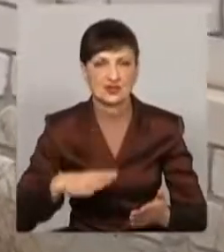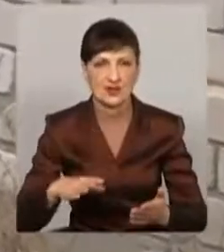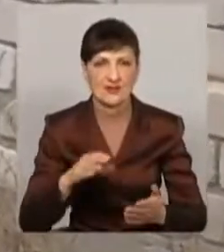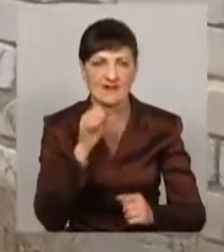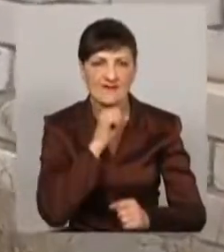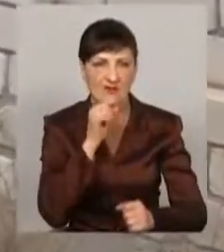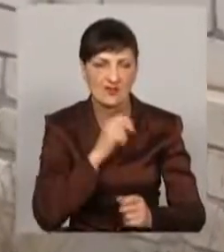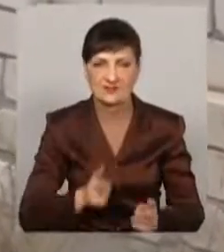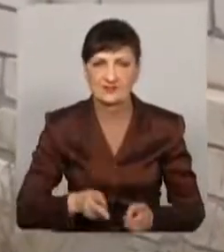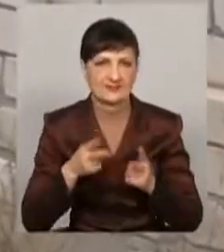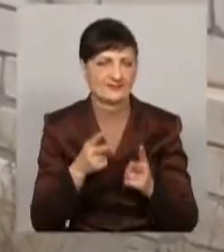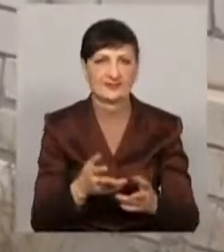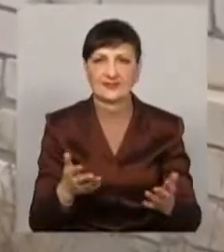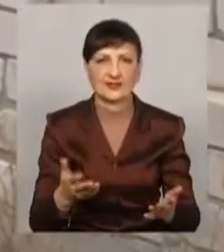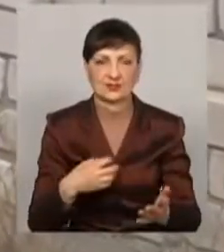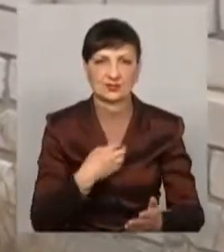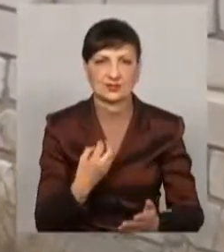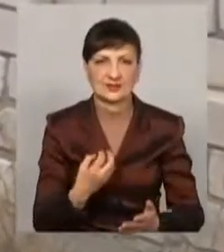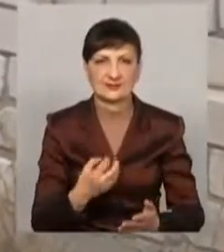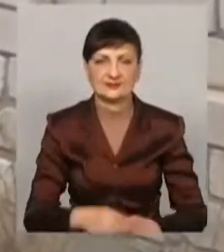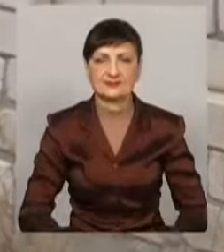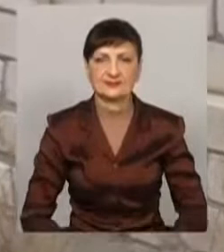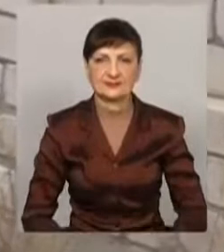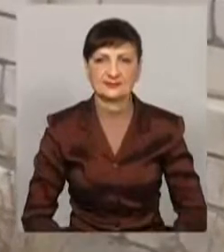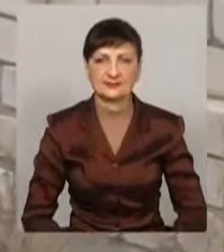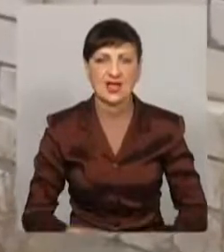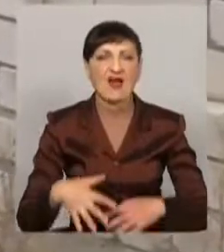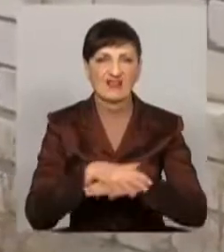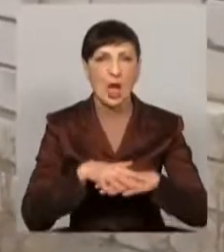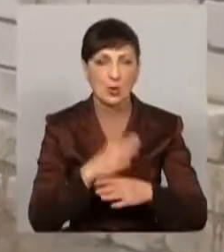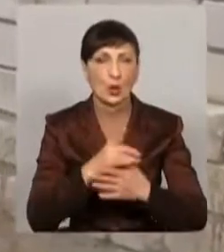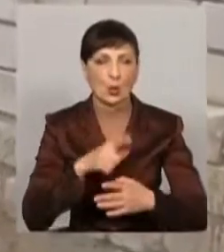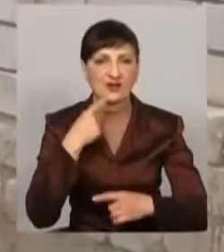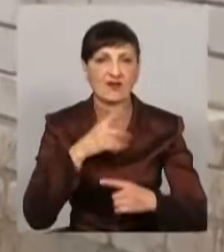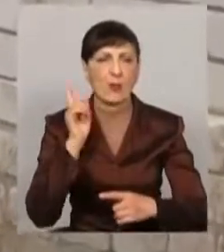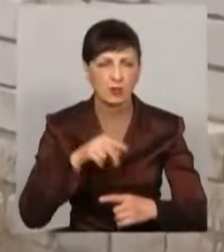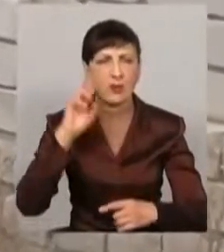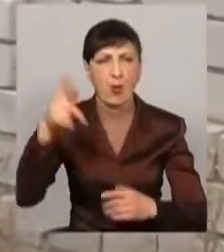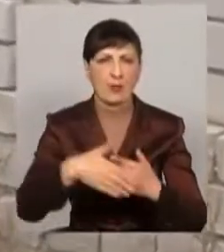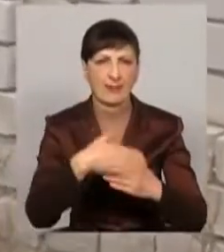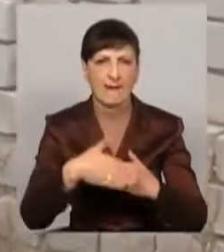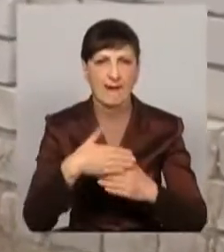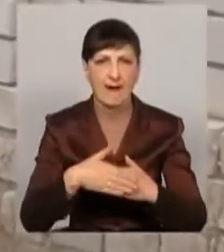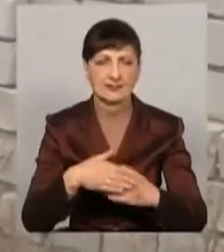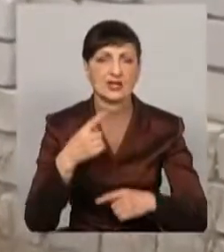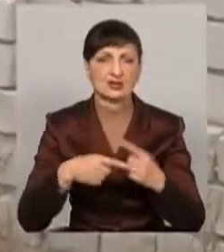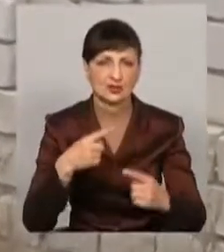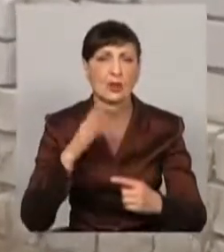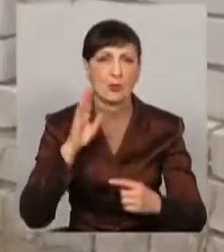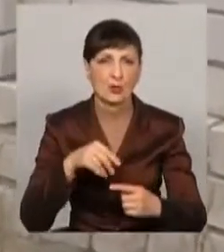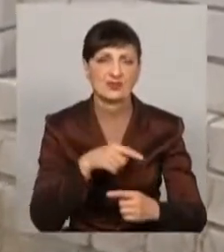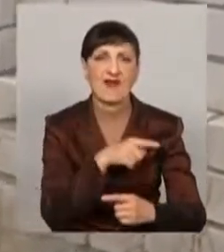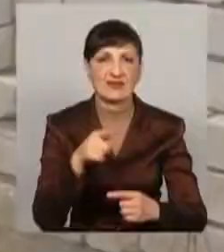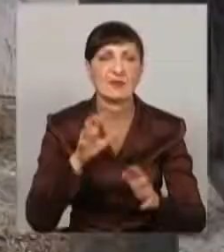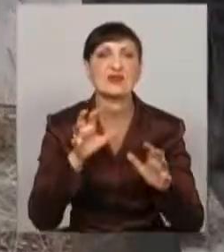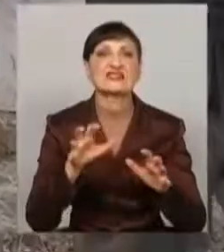настоящий вандализм, кощунство. Вот. Ну вот в народе говорят же, да, пусть их Бог покарает. Перед Богом, пусть сначала еще перед